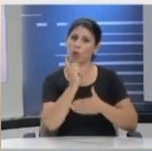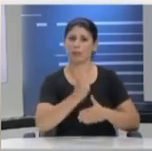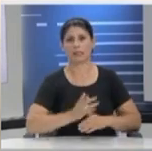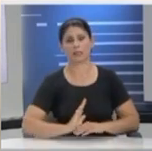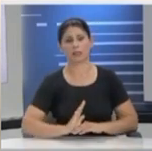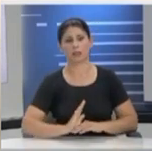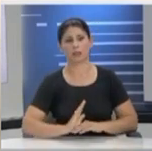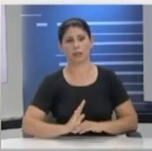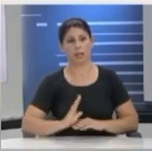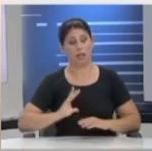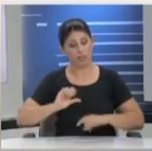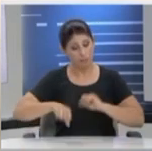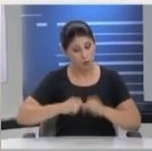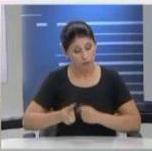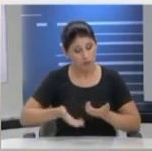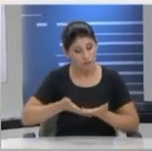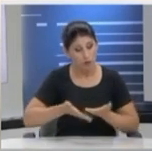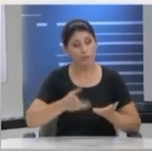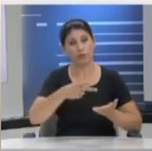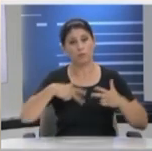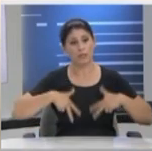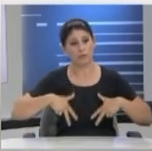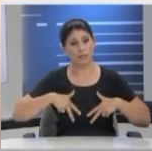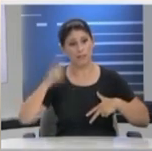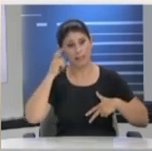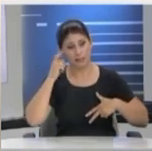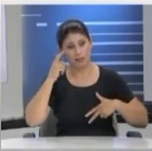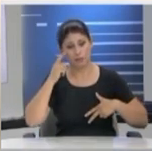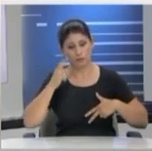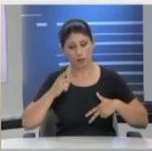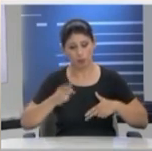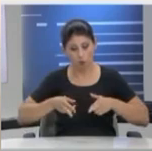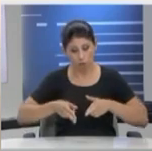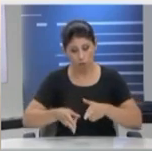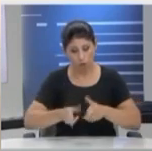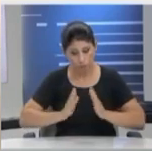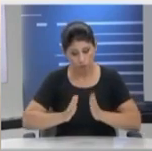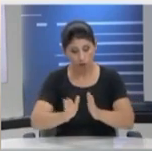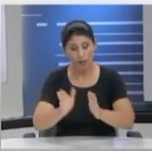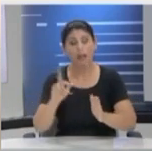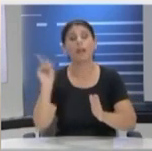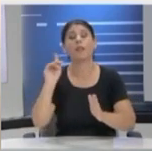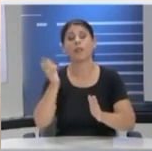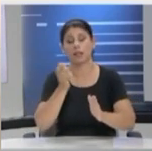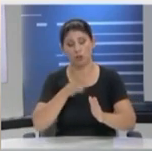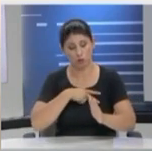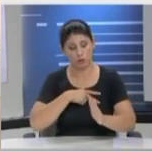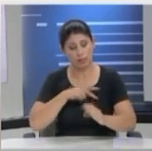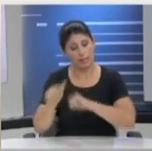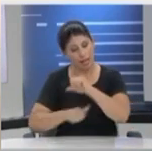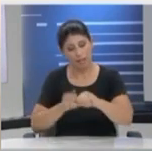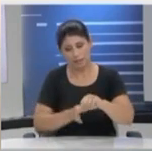κριτική. Θα προσπαθήσουμε να βοηθήσουμε μια κυβέρνηση να καταλάβει ότι η ρότα που τραβάει δεν είναι σωστή και να αλλάξει